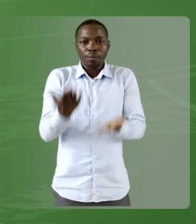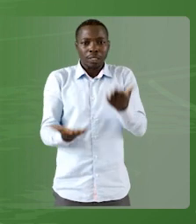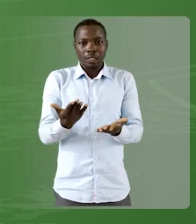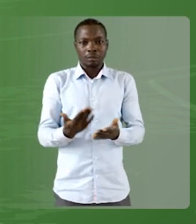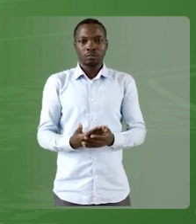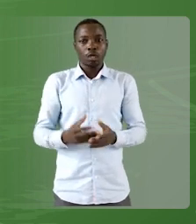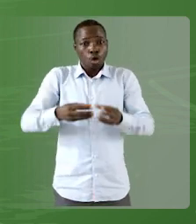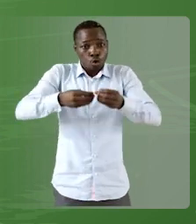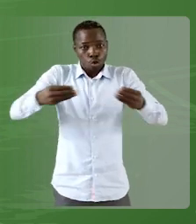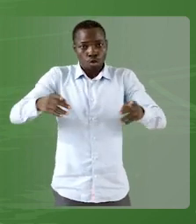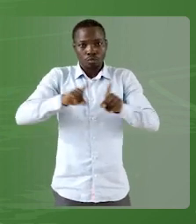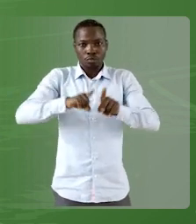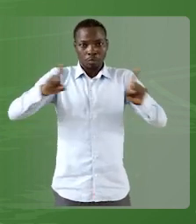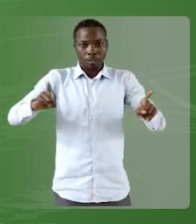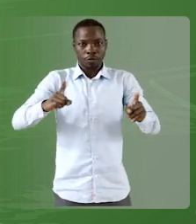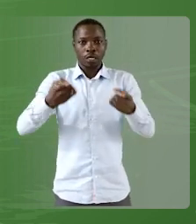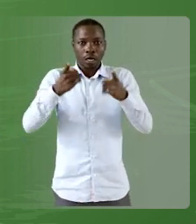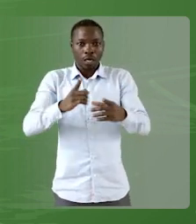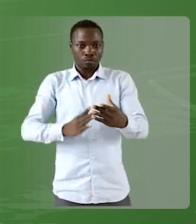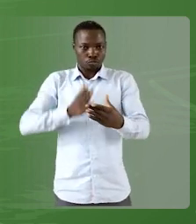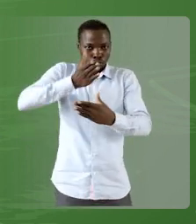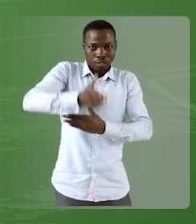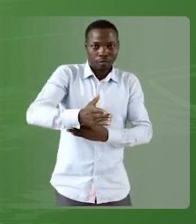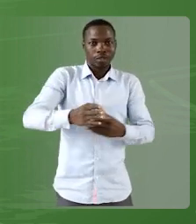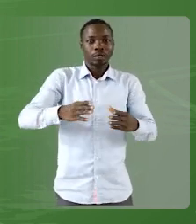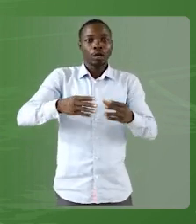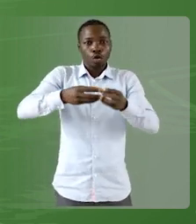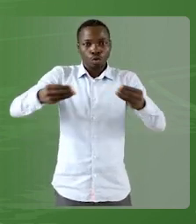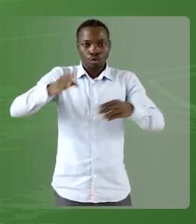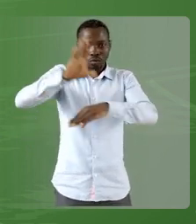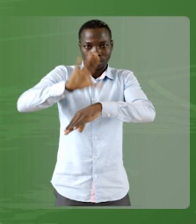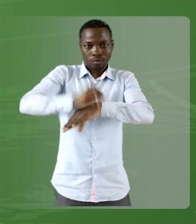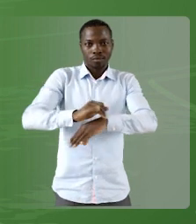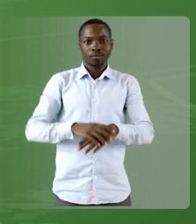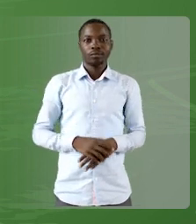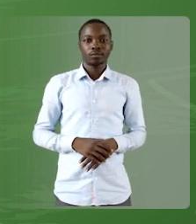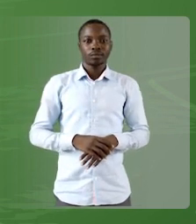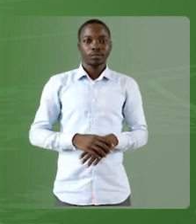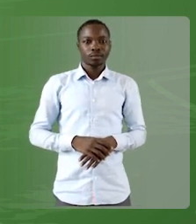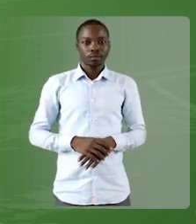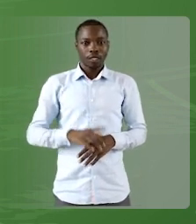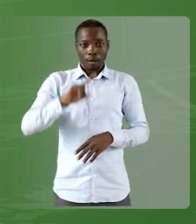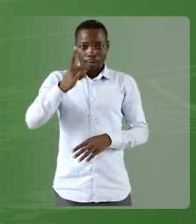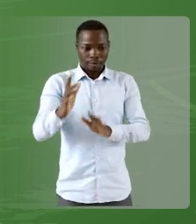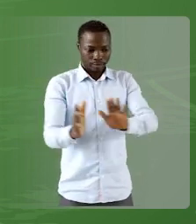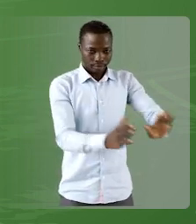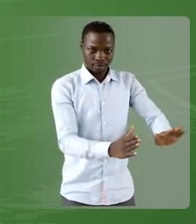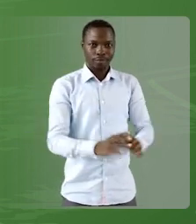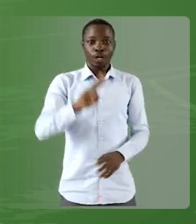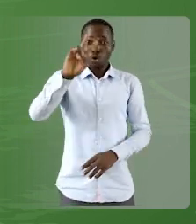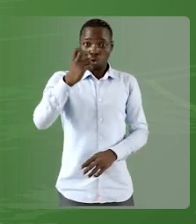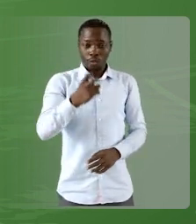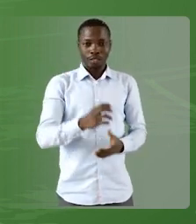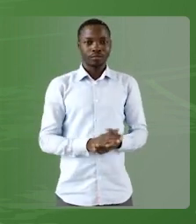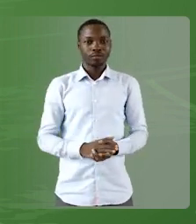sont différents d'une région à l'autre de la Côte d'Ivoire. Première hypothèse. Deuxième hypothèse que nous